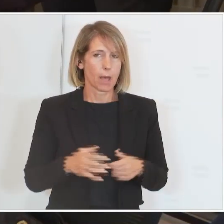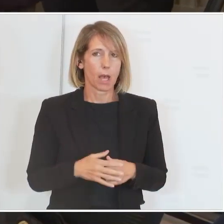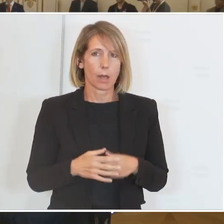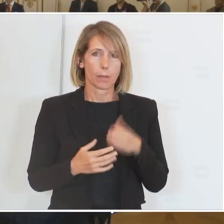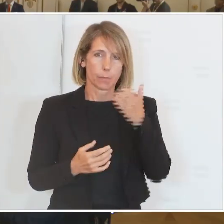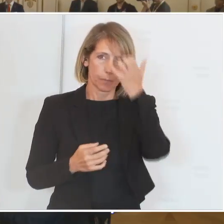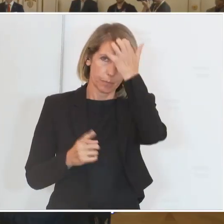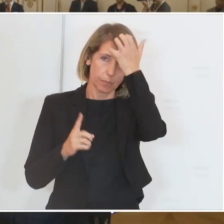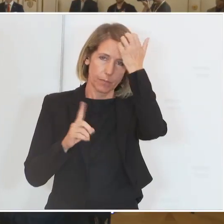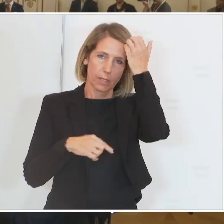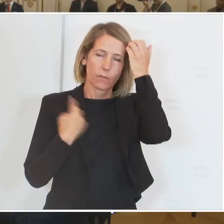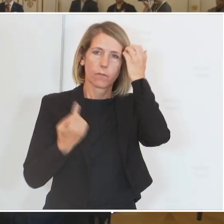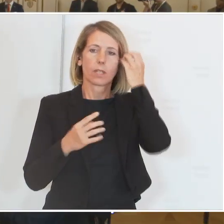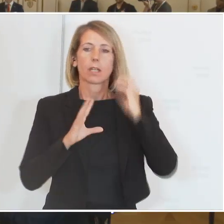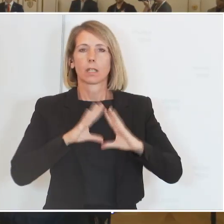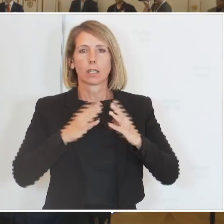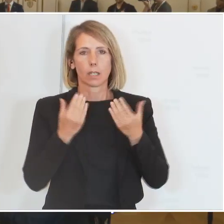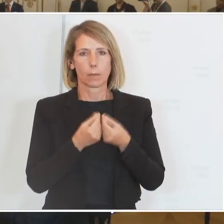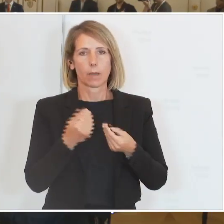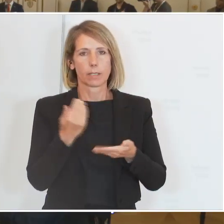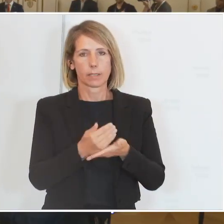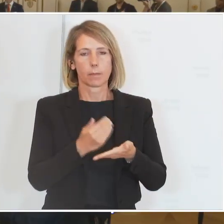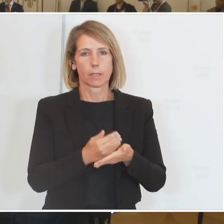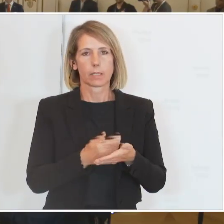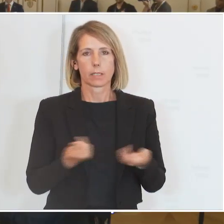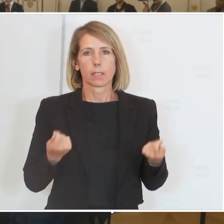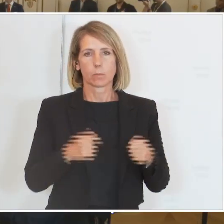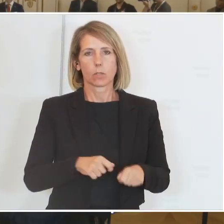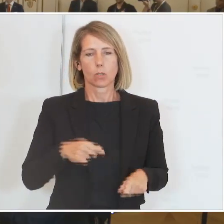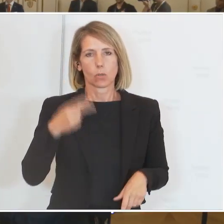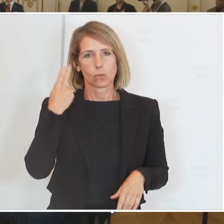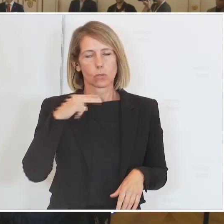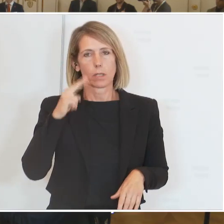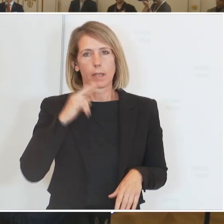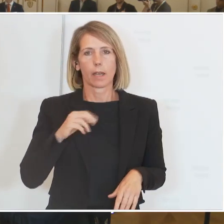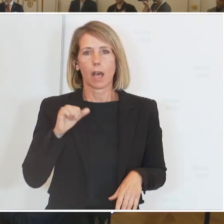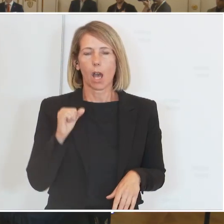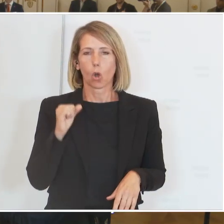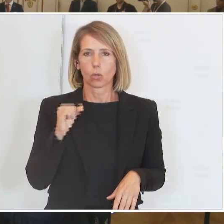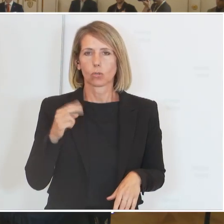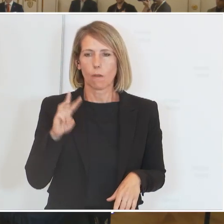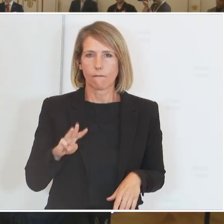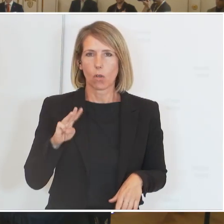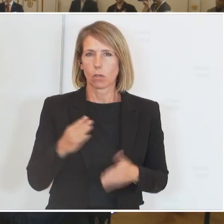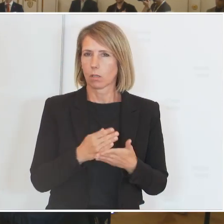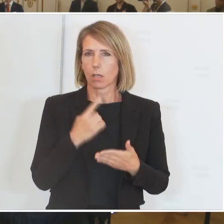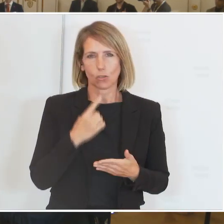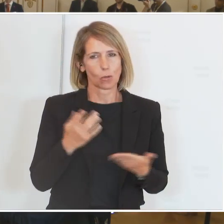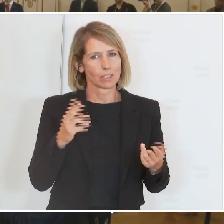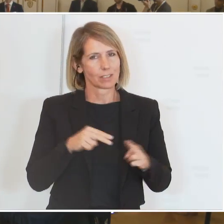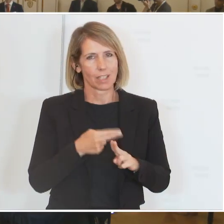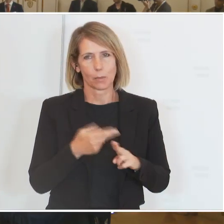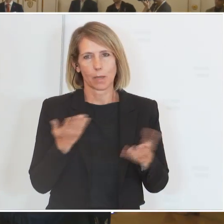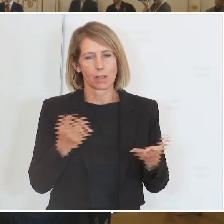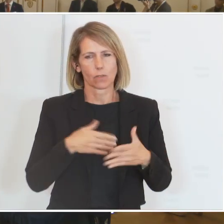Wir haben gemeinsam ein Gesetz beschlossen. Ich glaube, August Wöginger hat alles dazu gesagt. Der Klimabonus wird ausbezahlt und alle Menschen in Österreich profitieren davon.